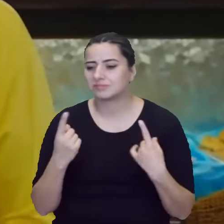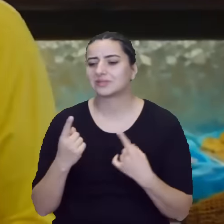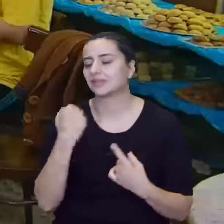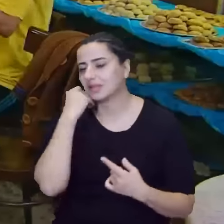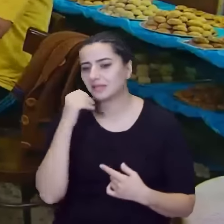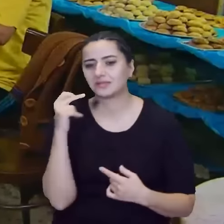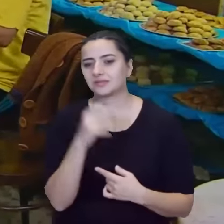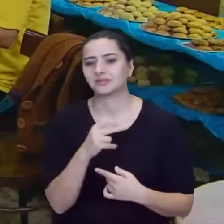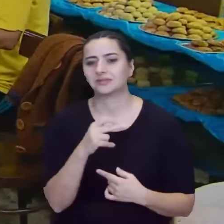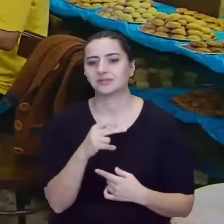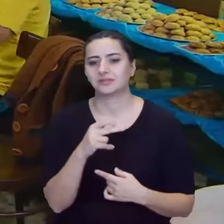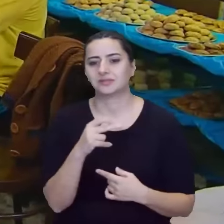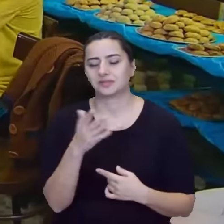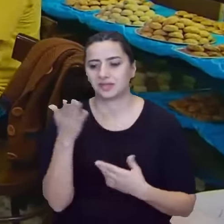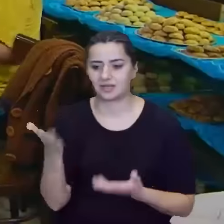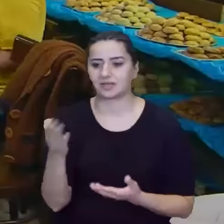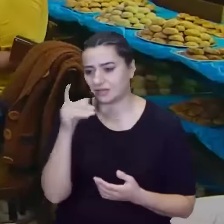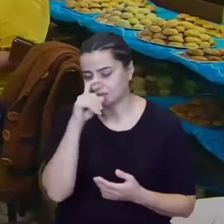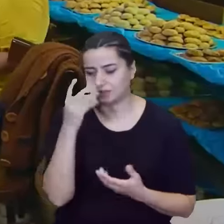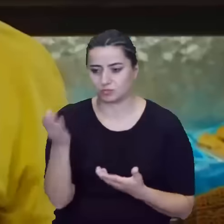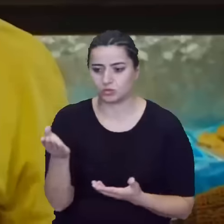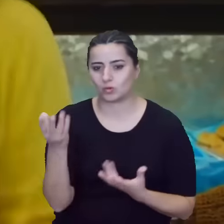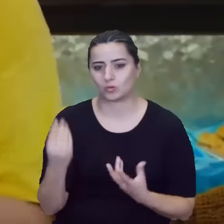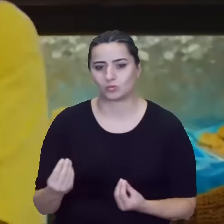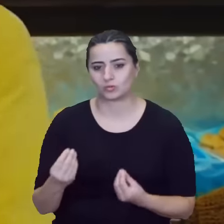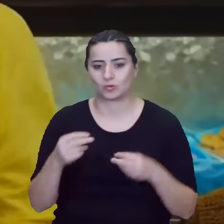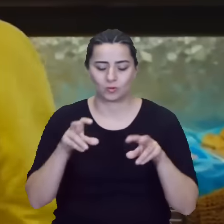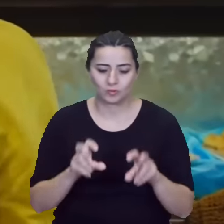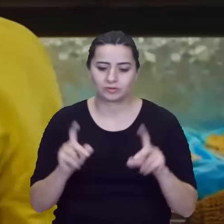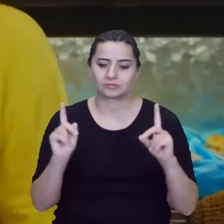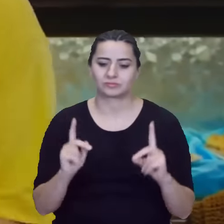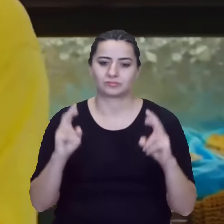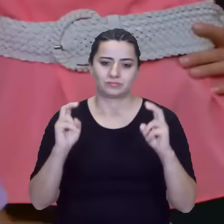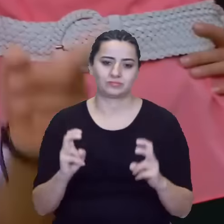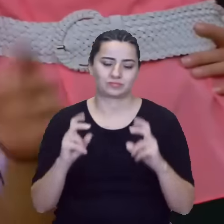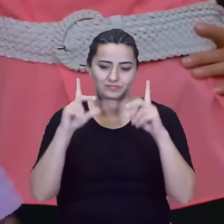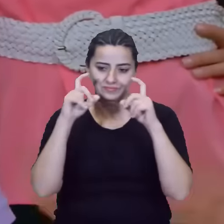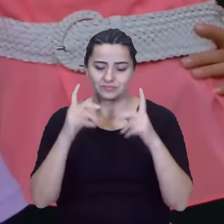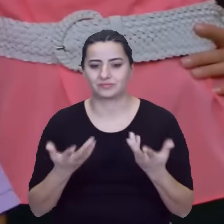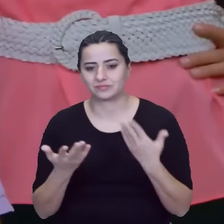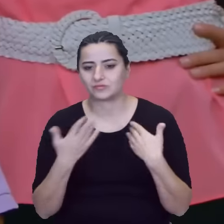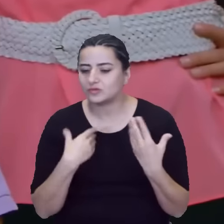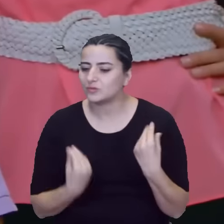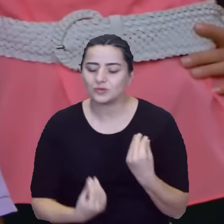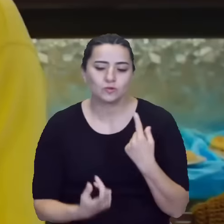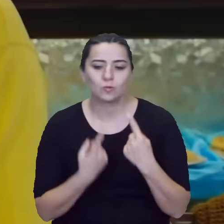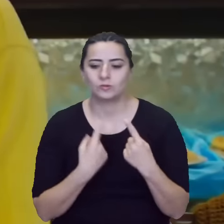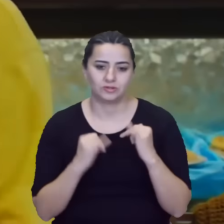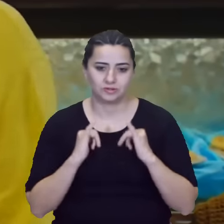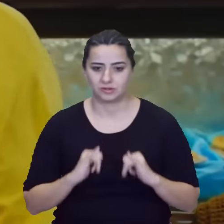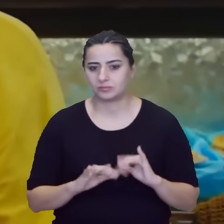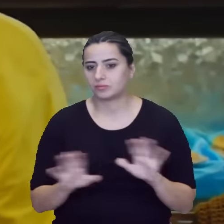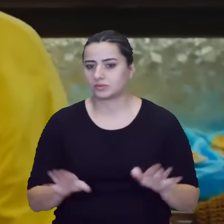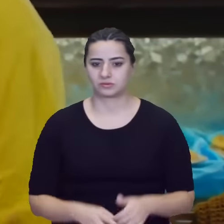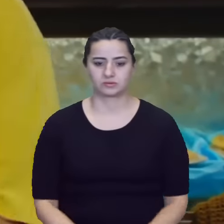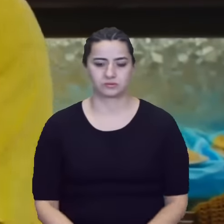birine. Diyeceğiz ki, aha diyeceğiz, kraliçe bu. Oturtacağız karşısına, Fato Ana. Ne söylemek isterse o da söylesin ya, bu